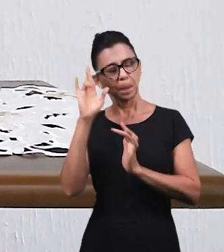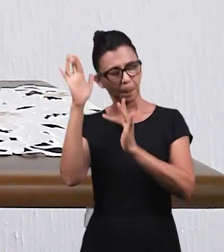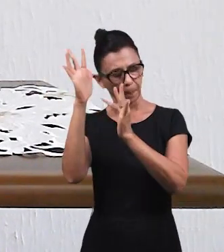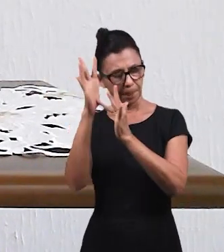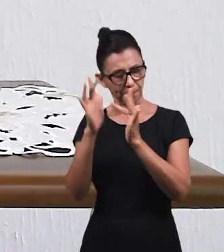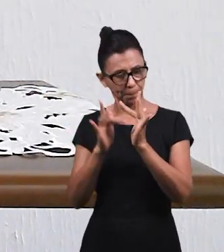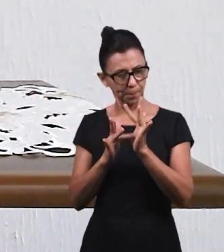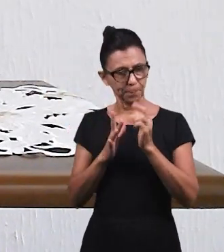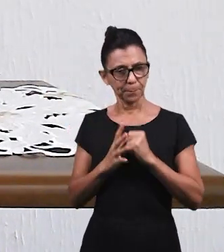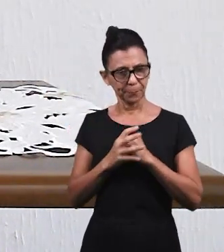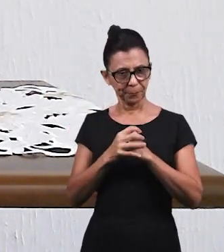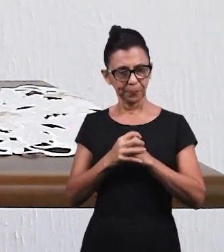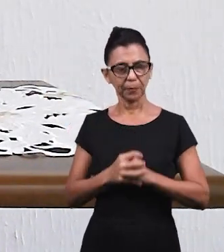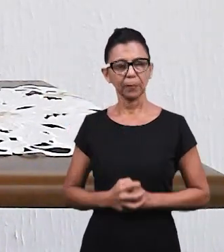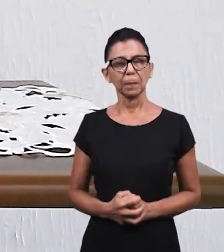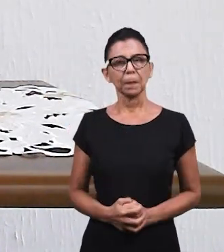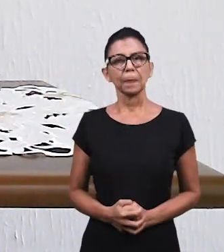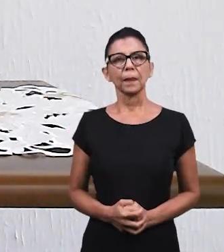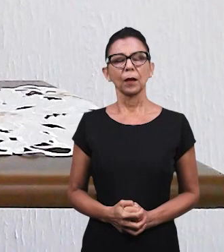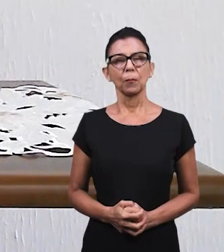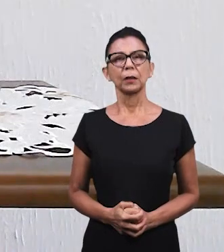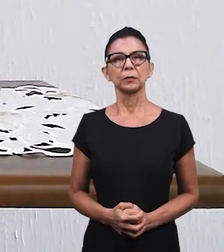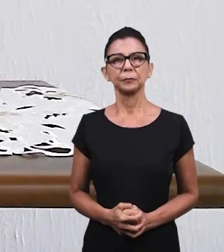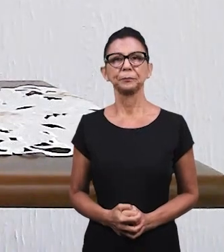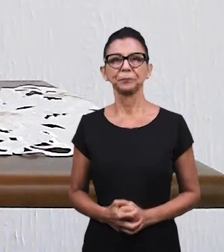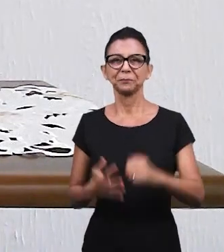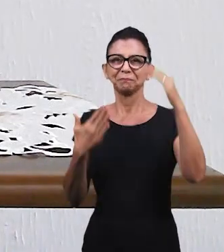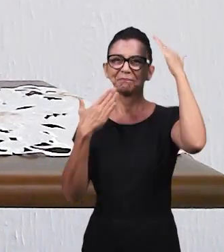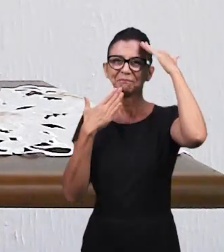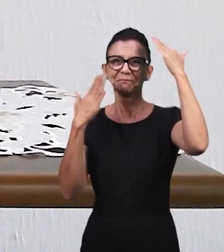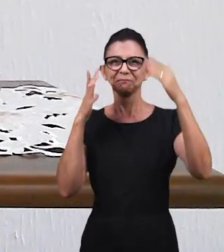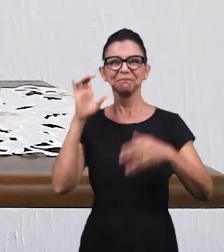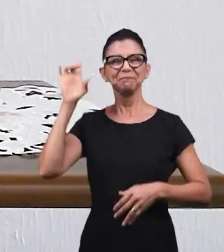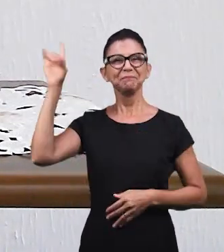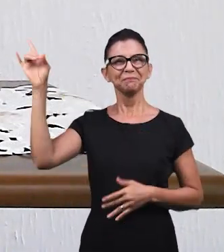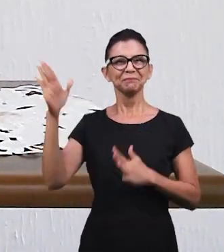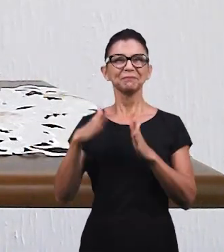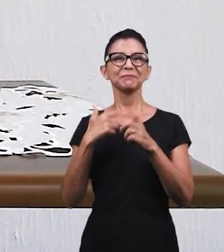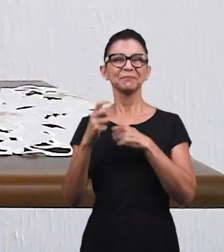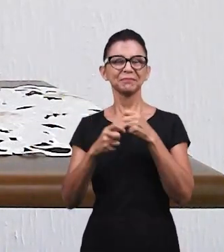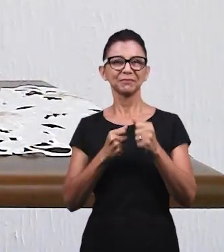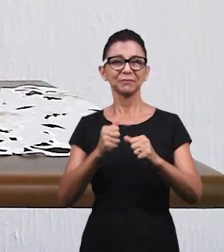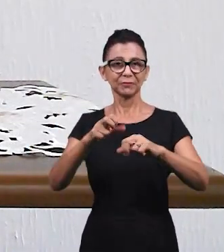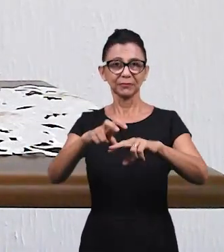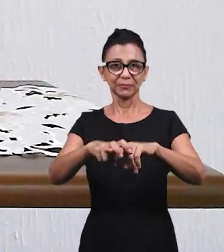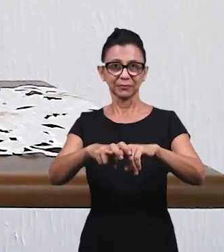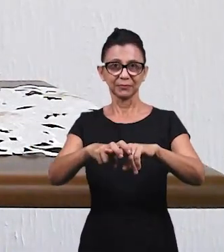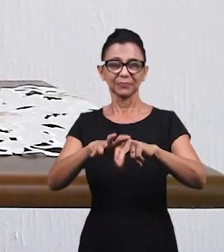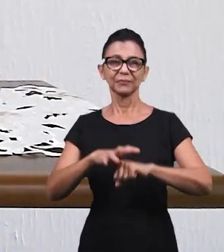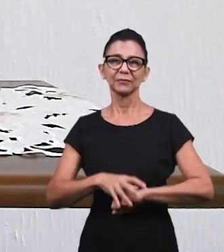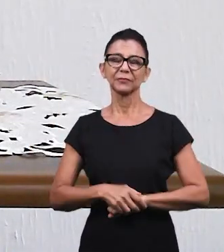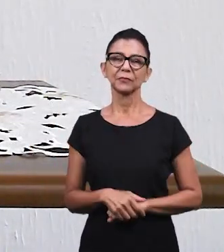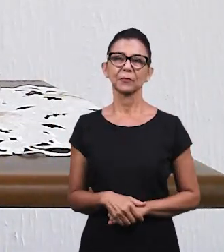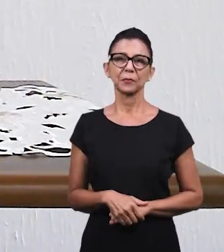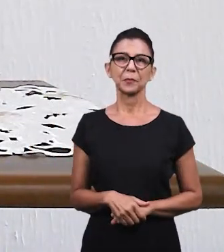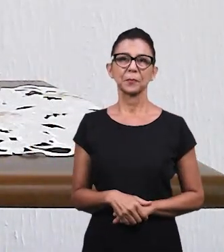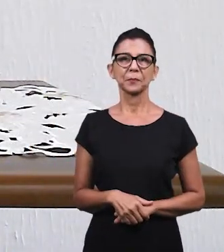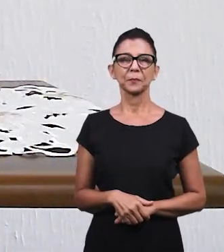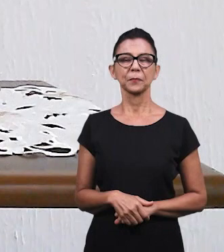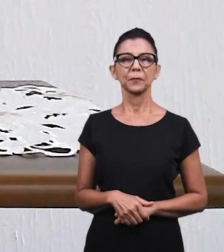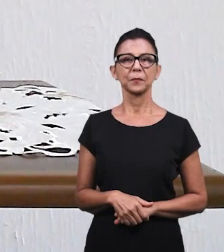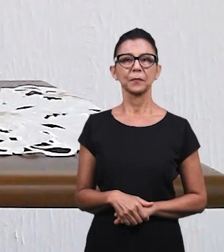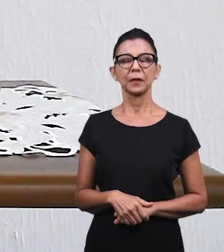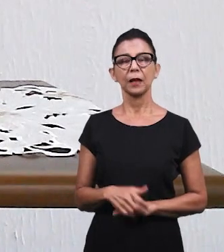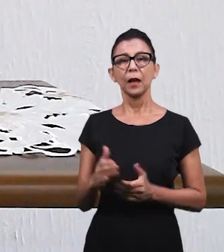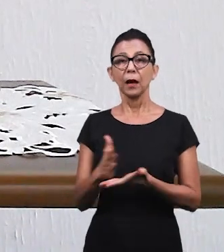имя Господа Иисуса. Аминь. Слава Господу. Можете присаживаться, возлюбленные. Прежде чем